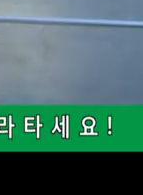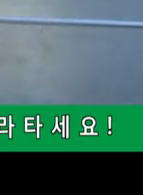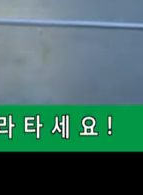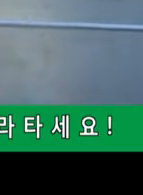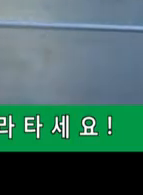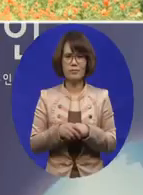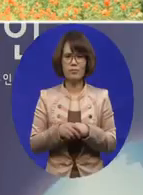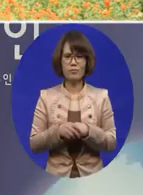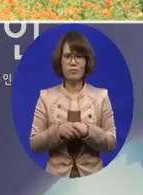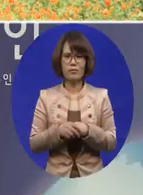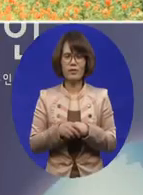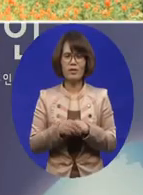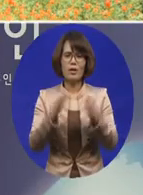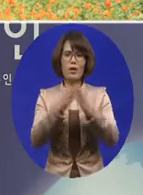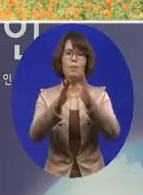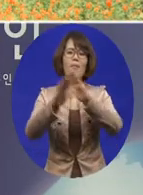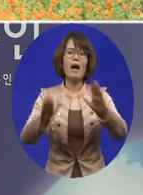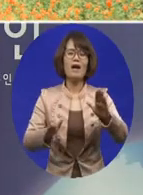있습니다.